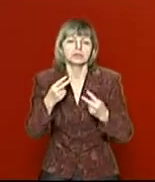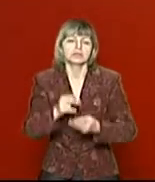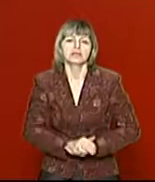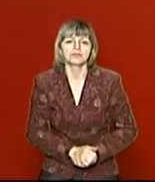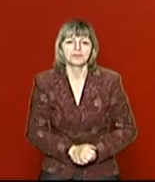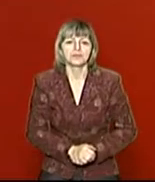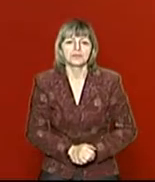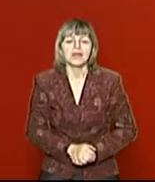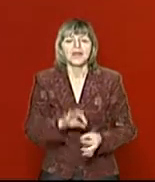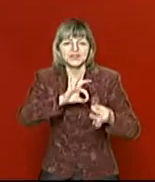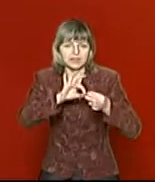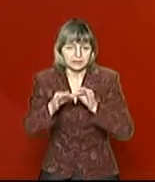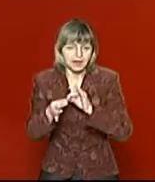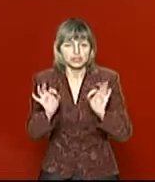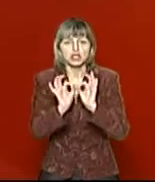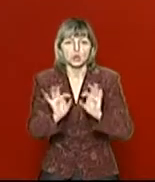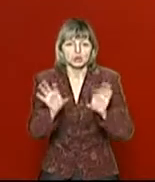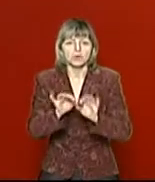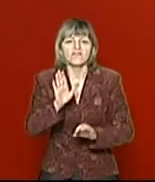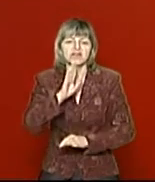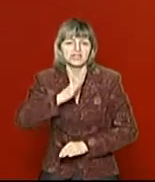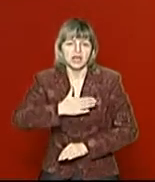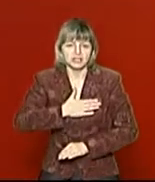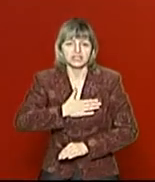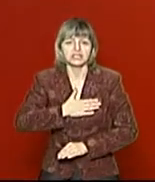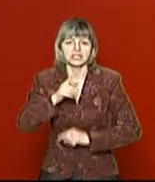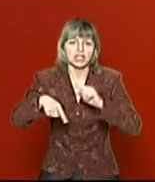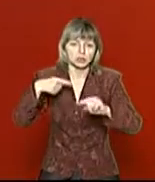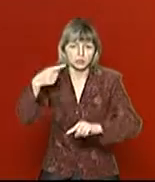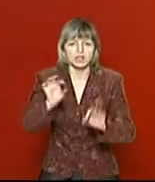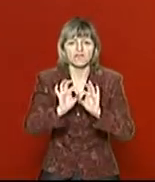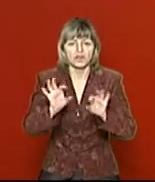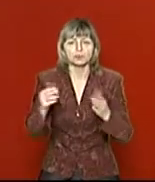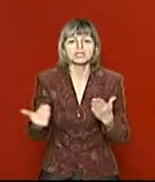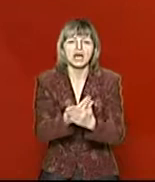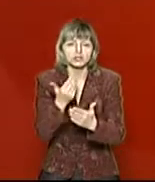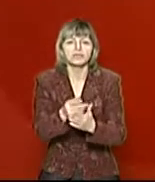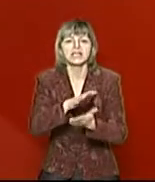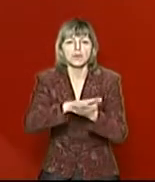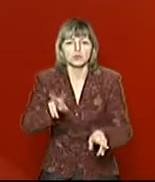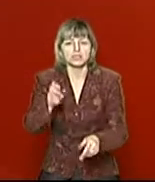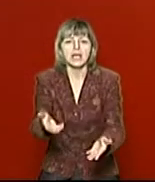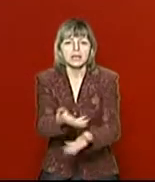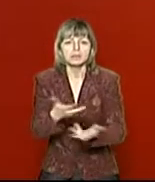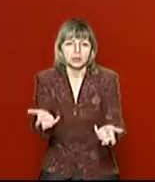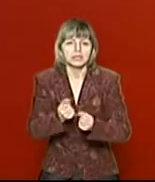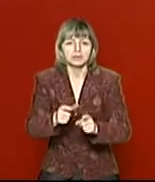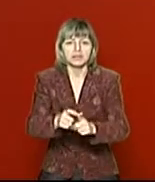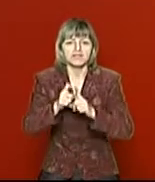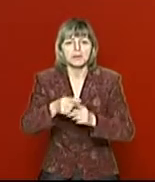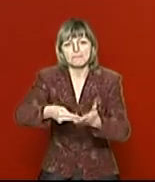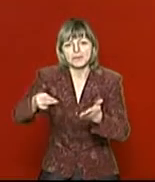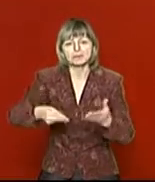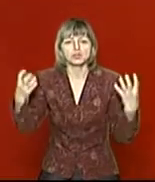пенітенціарної служби. Детальніше розповімо у наших наступних випусках новин. І на продовження теми нам прийшла відповідь за